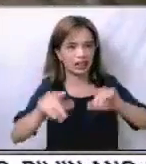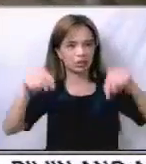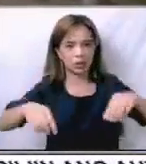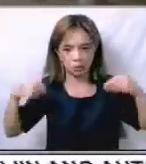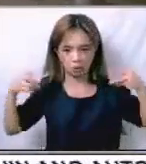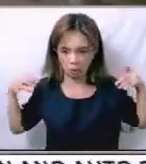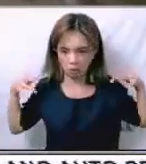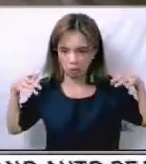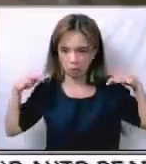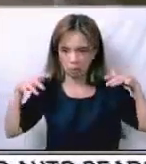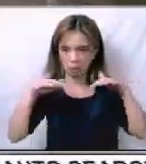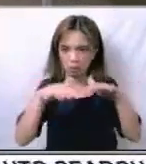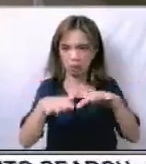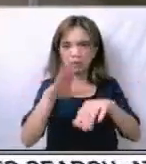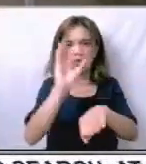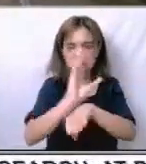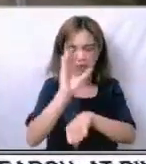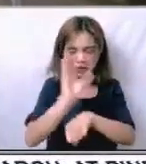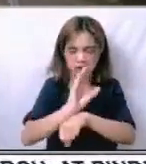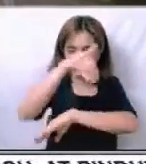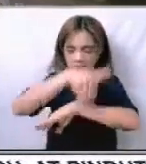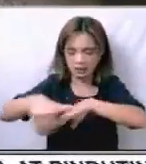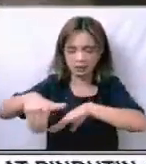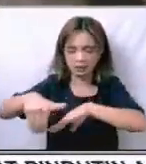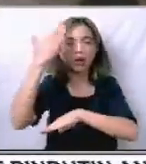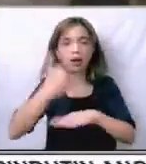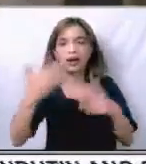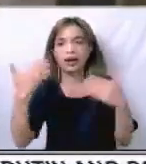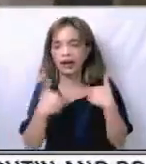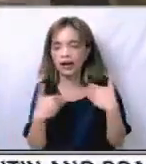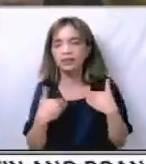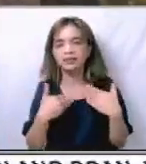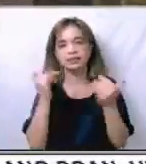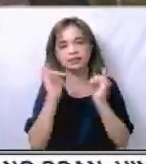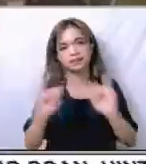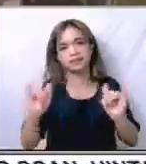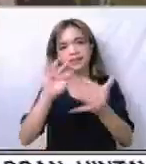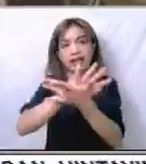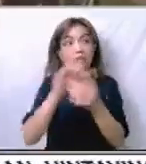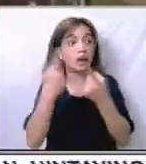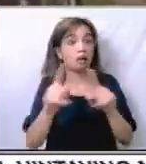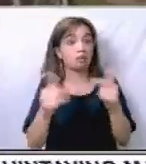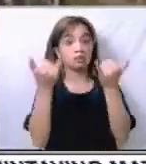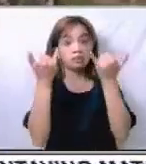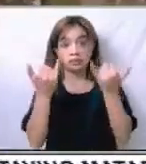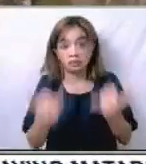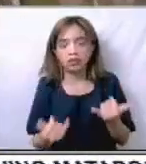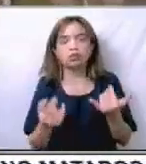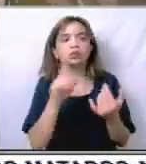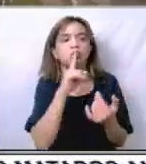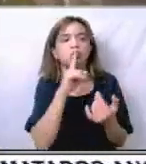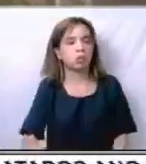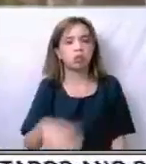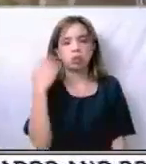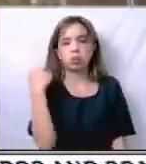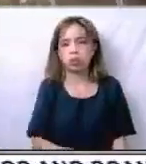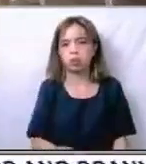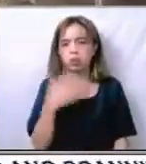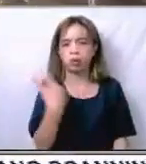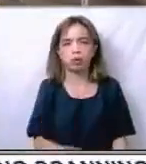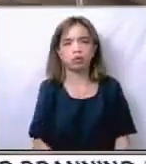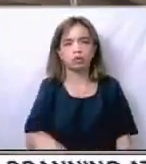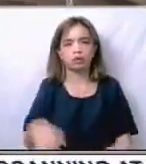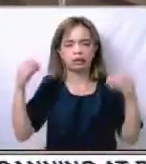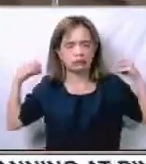na pagsisimbang gabi, no? Dahil nga nandiyan yung peak ng pandemic, pero ngayon nakaka-overwhelm yung dami ng